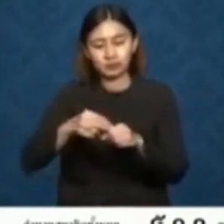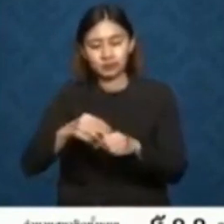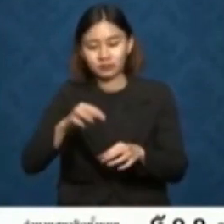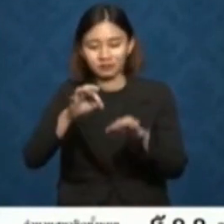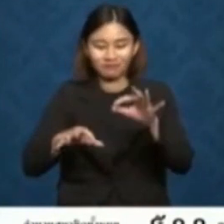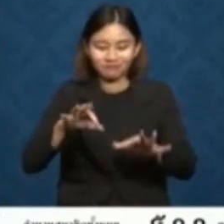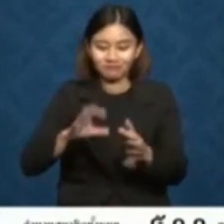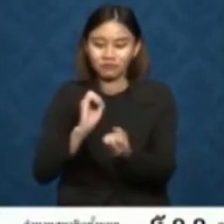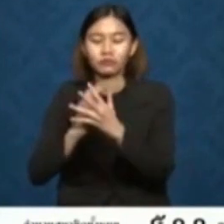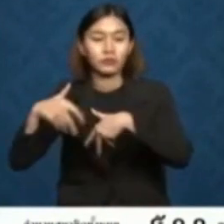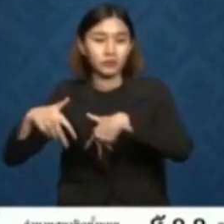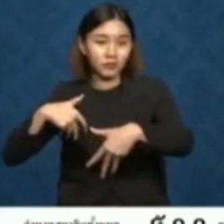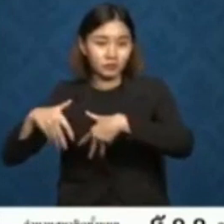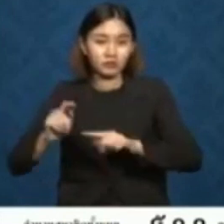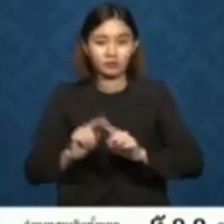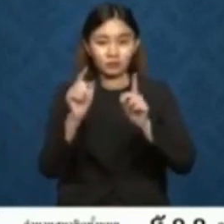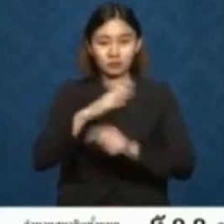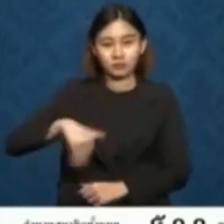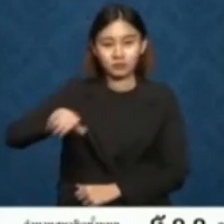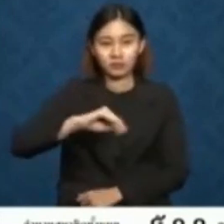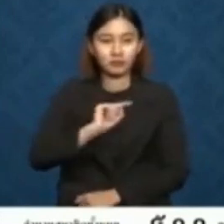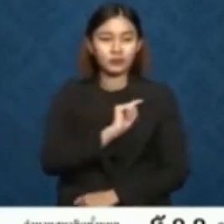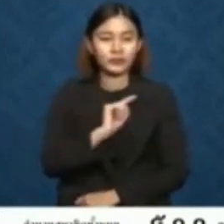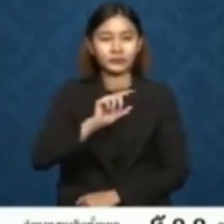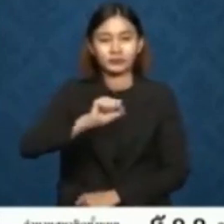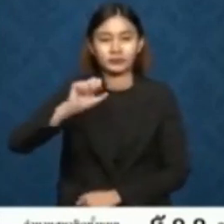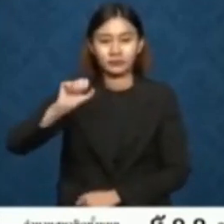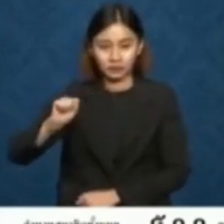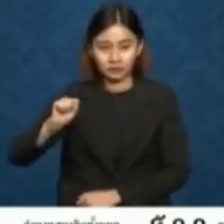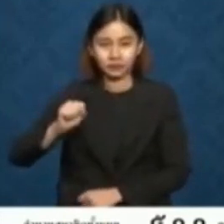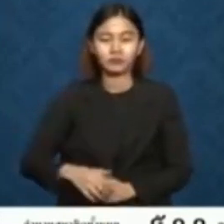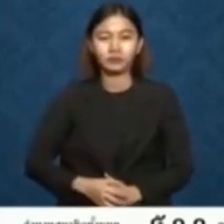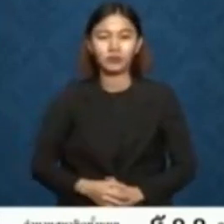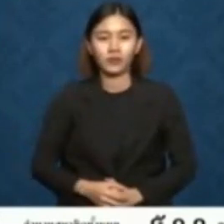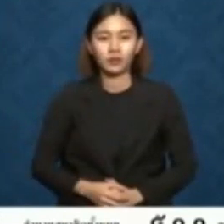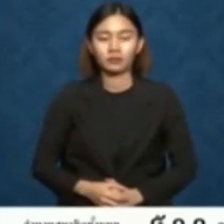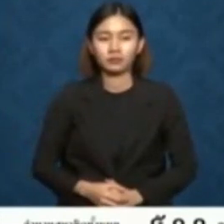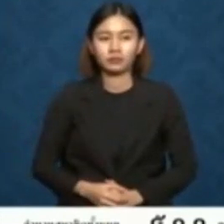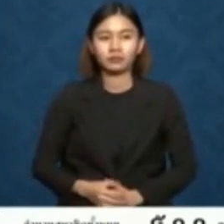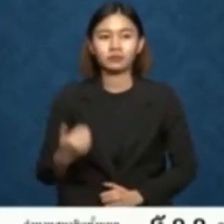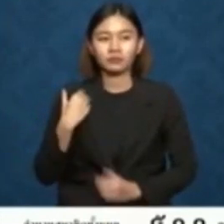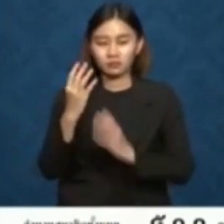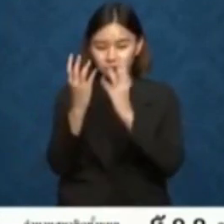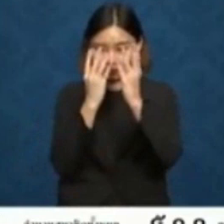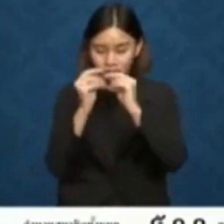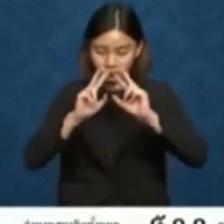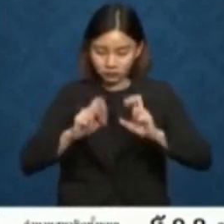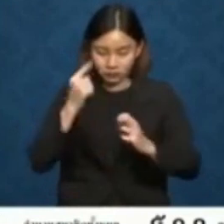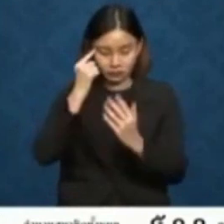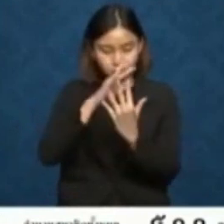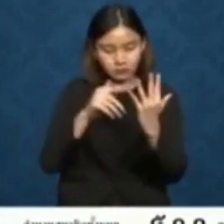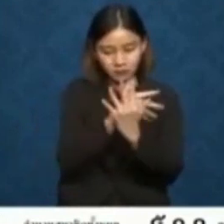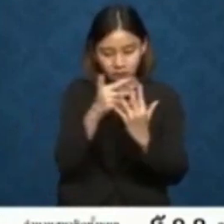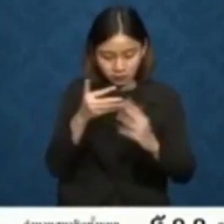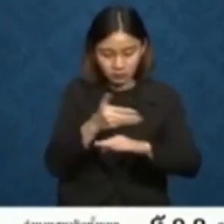จะเกิดเหตุน้ำมันรั่วแล้วกระทบต่อพี่น้องประชาชนแต่พวกเราครับในฐานะสมาชิกสภาผู้แทนราษฎรควรเร่งศึกษ